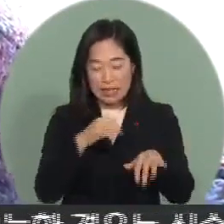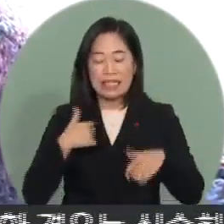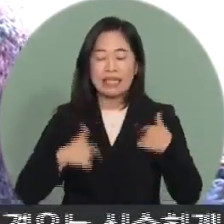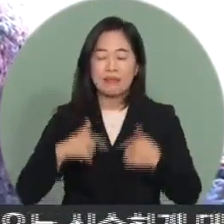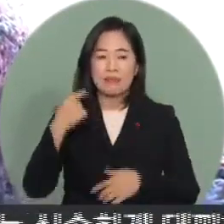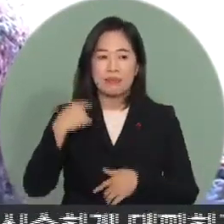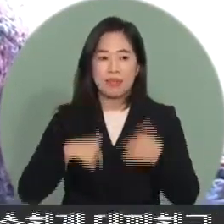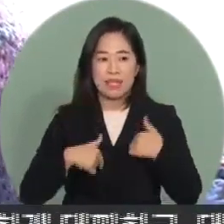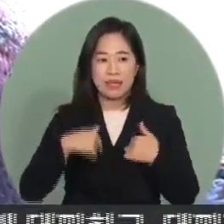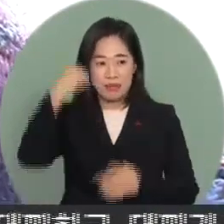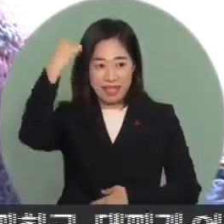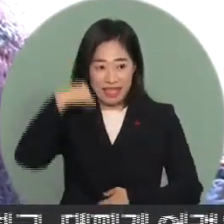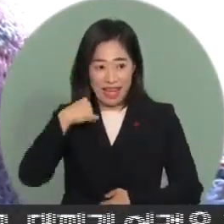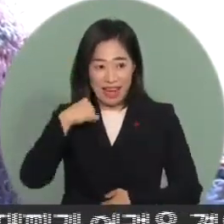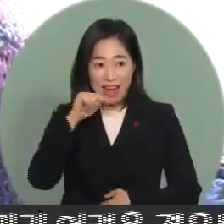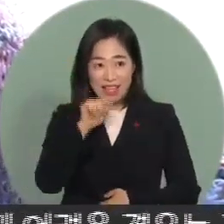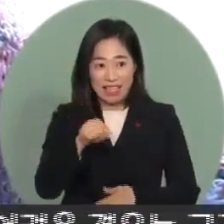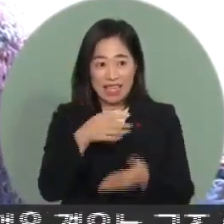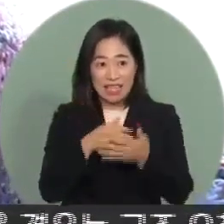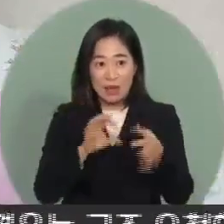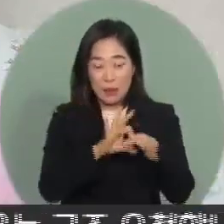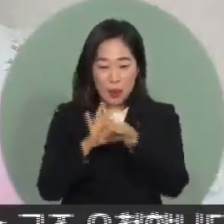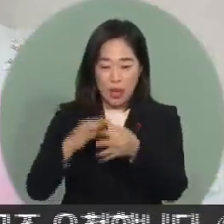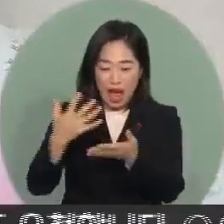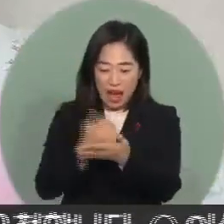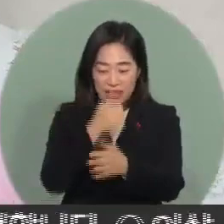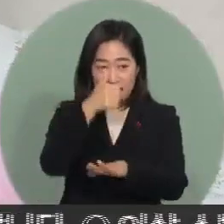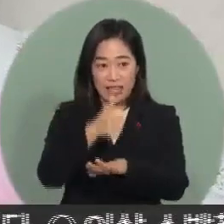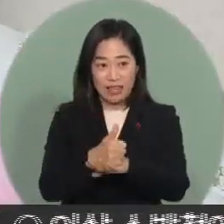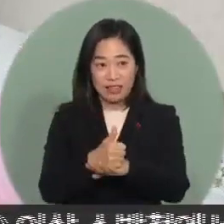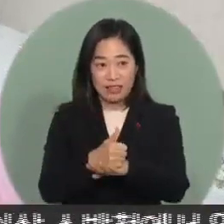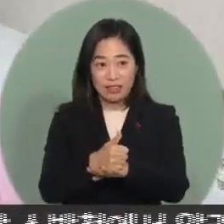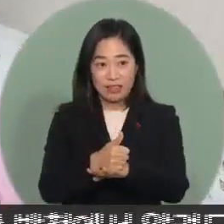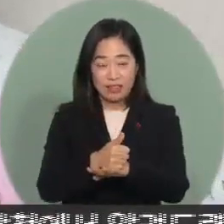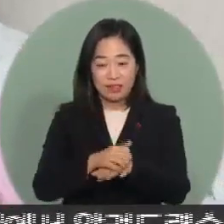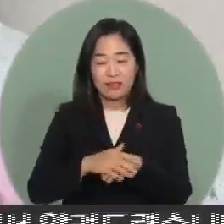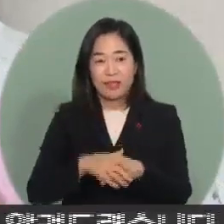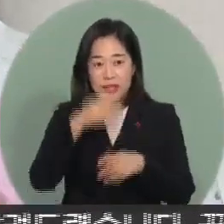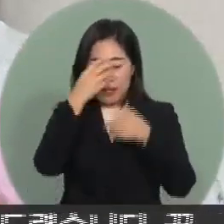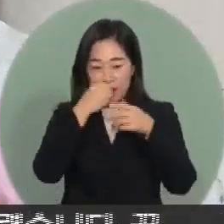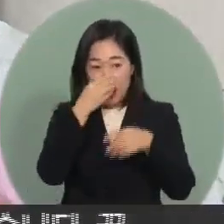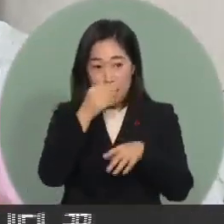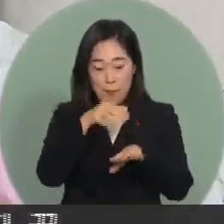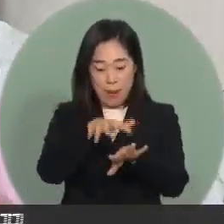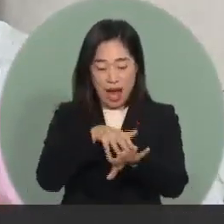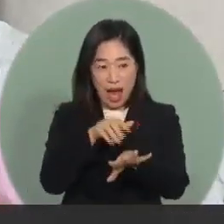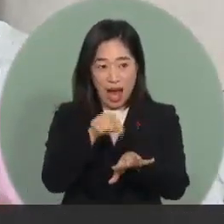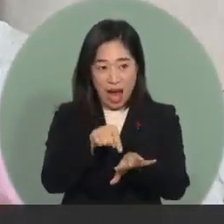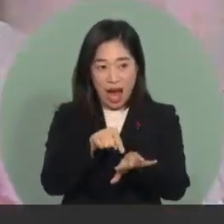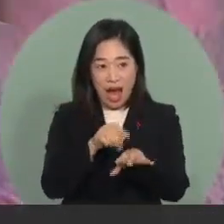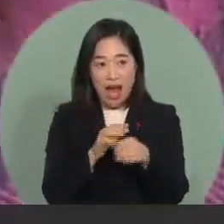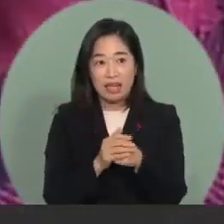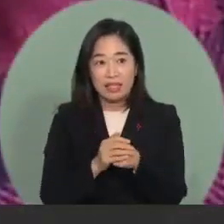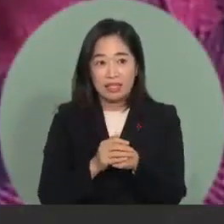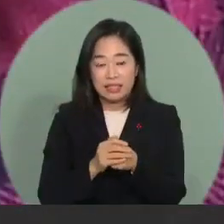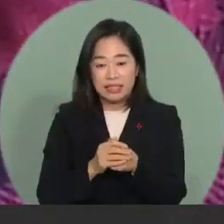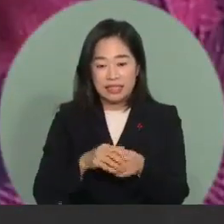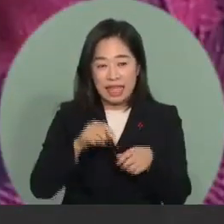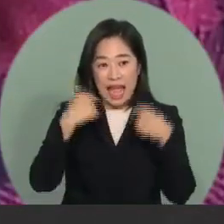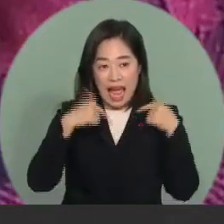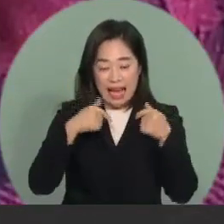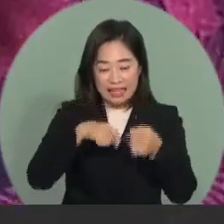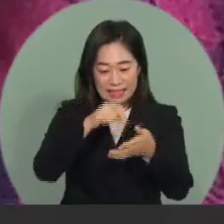이제 그림을 통해서 얻는 결과예요. 손수건에 새겨진 그림을 보고 일기장 한쪽에 볼펜으로